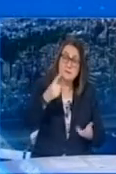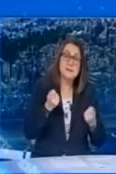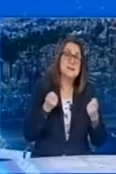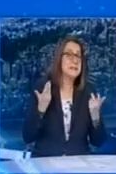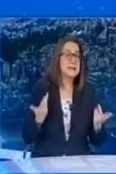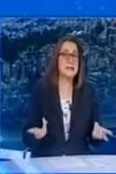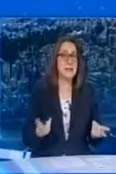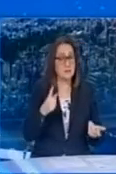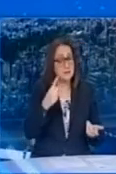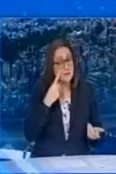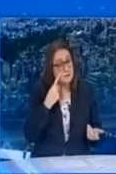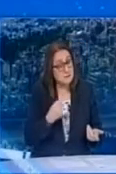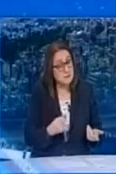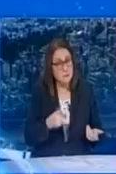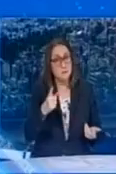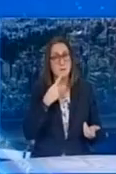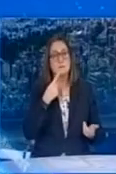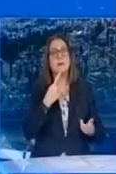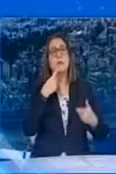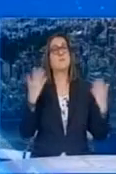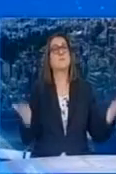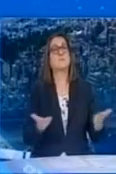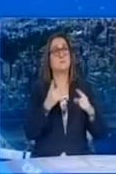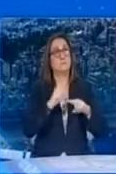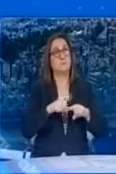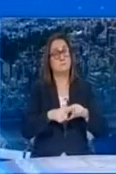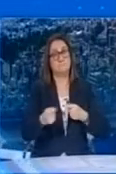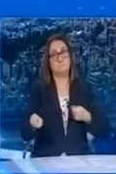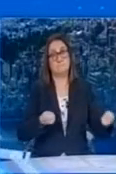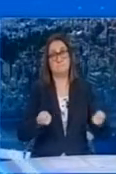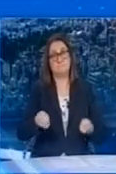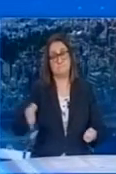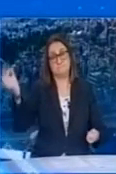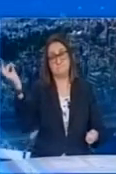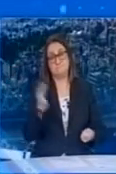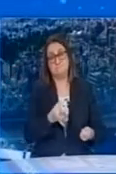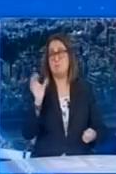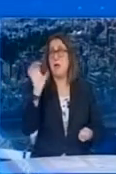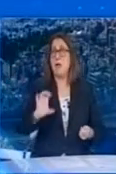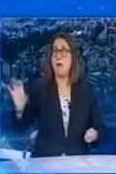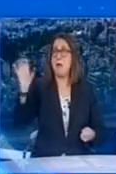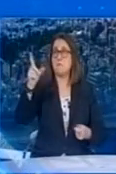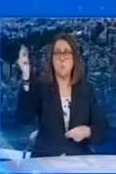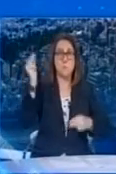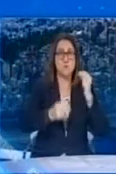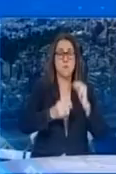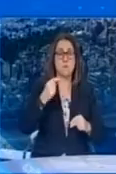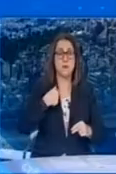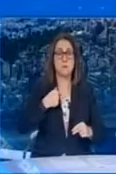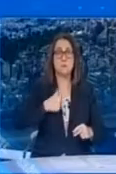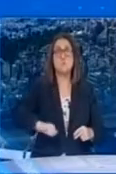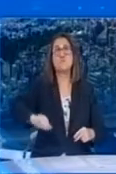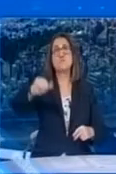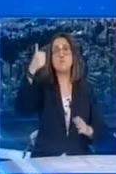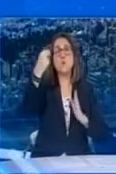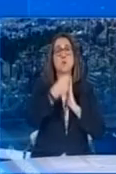ότι η ελληνική κυβέρνηση διαχειρίζεται συγκριτικά καλύτερα από άλλες ευρωπαϊκές χώρες στην υγειονομική κρίση ή ότι είναι και πρωταθλήτρια, όπως λέει ο κ.